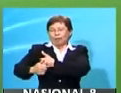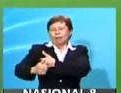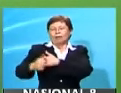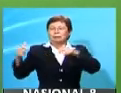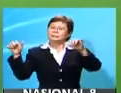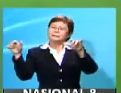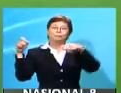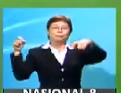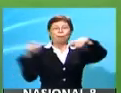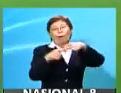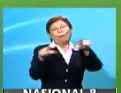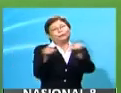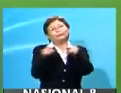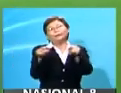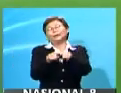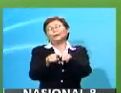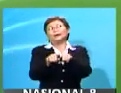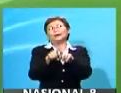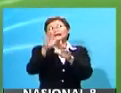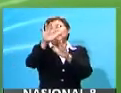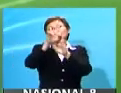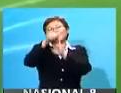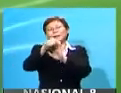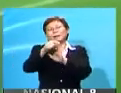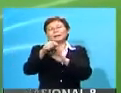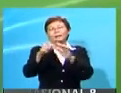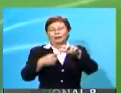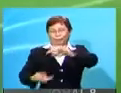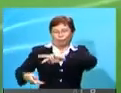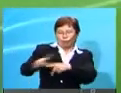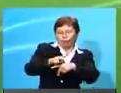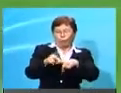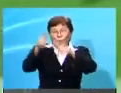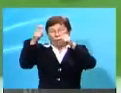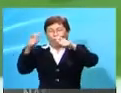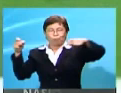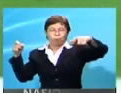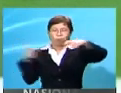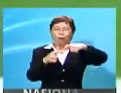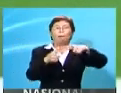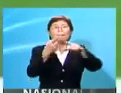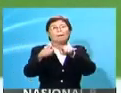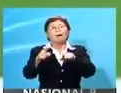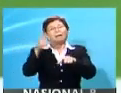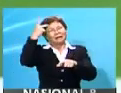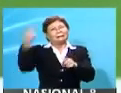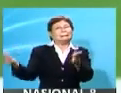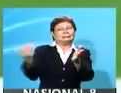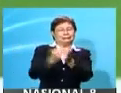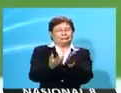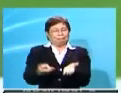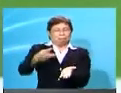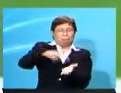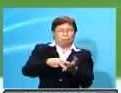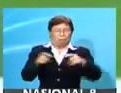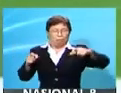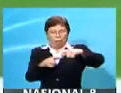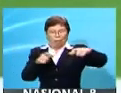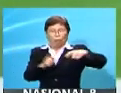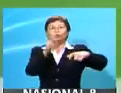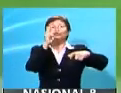menyamakan kedudukan selang 5 minit kemudian menerusi rembatan kencang namun Kelantan kembali bangkit meledak dua